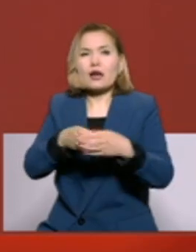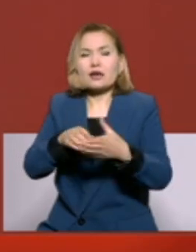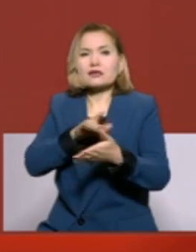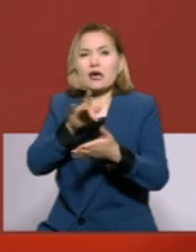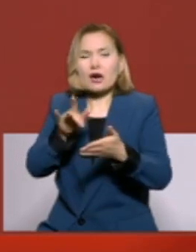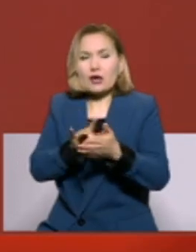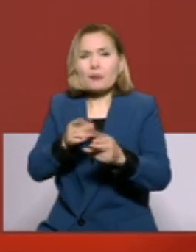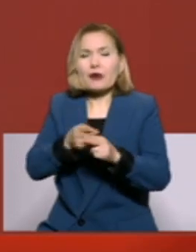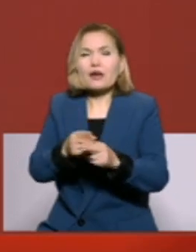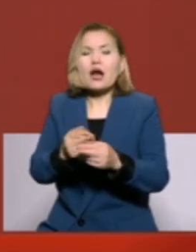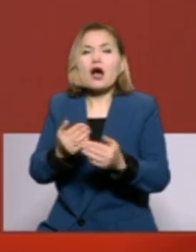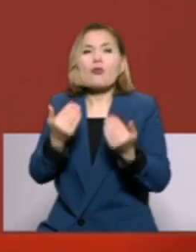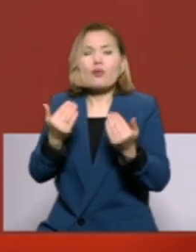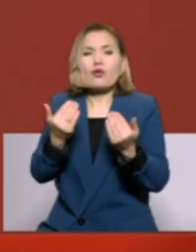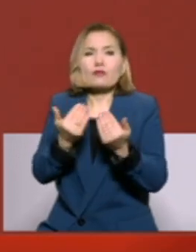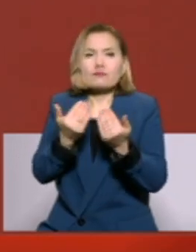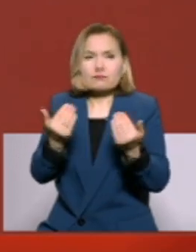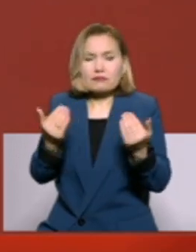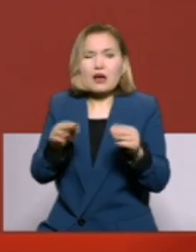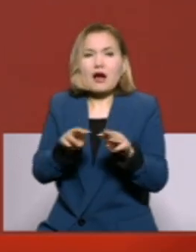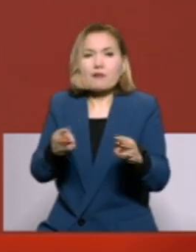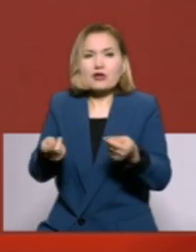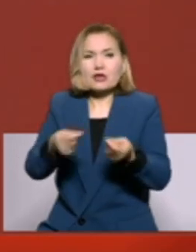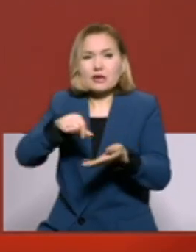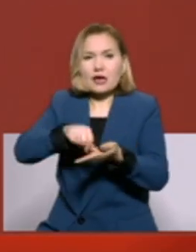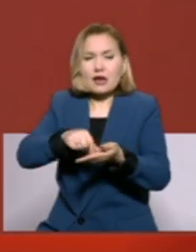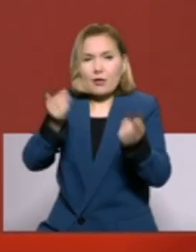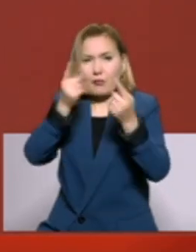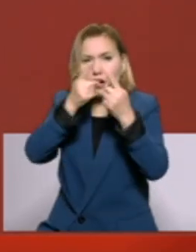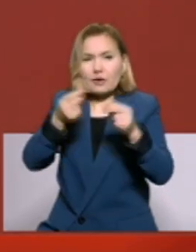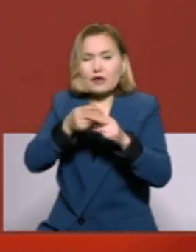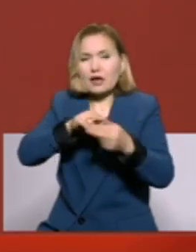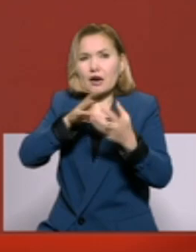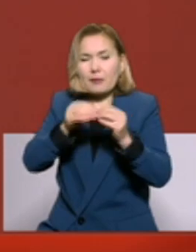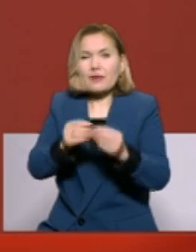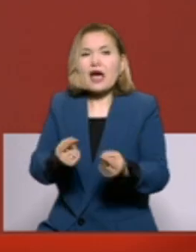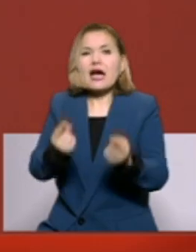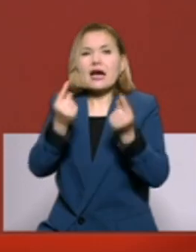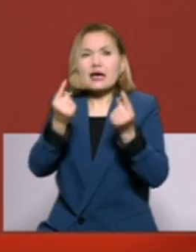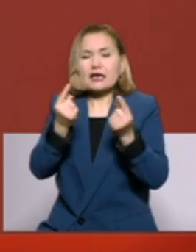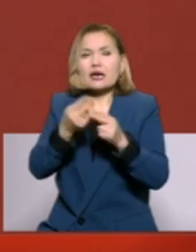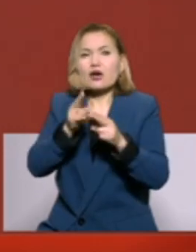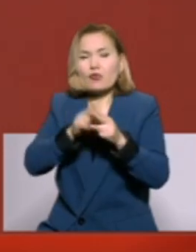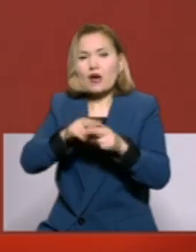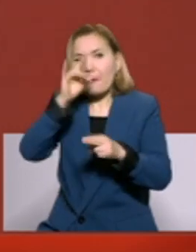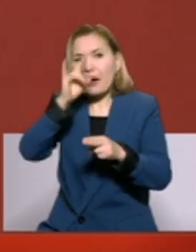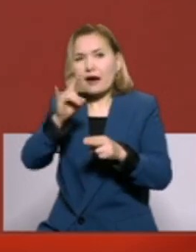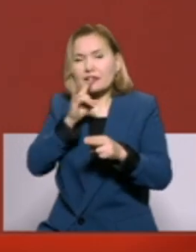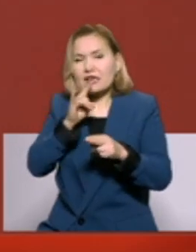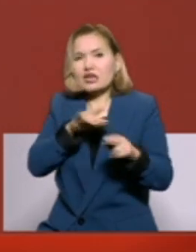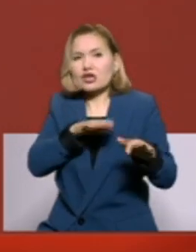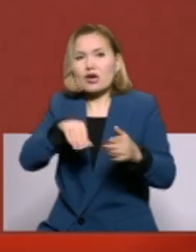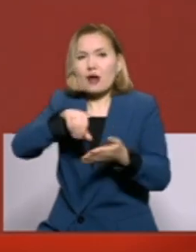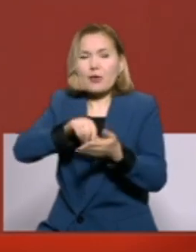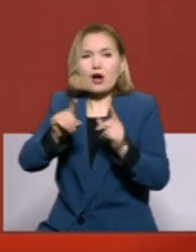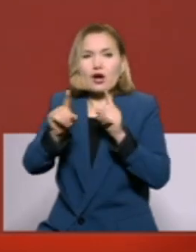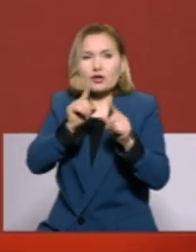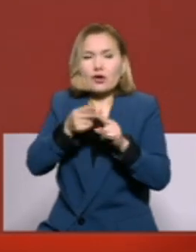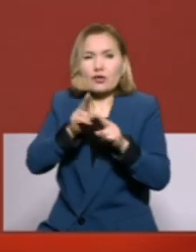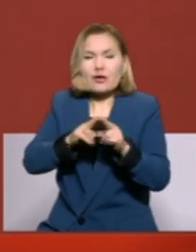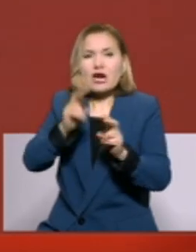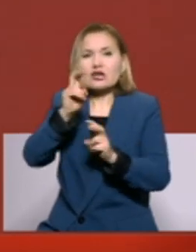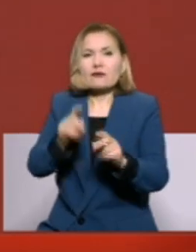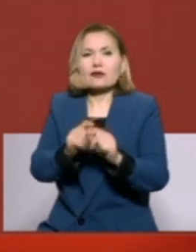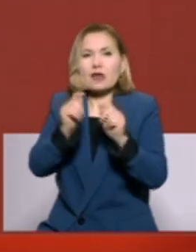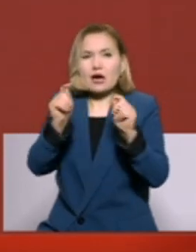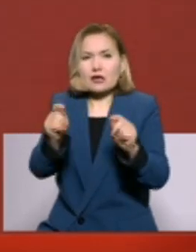өнеркәсіп және құрылыс министрі Қанат Шарлыбаев мәлімдеді. Тау-кен саласындағы ең ірі шараға Қазақстанда қатысып, ұлттық павильонын ашты.